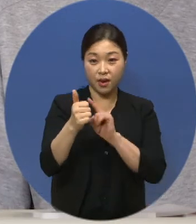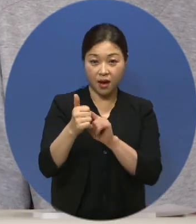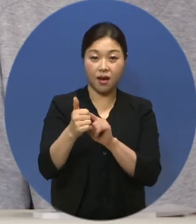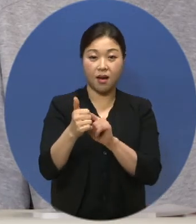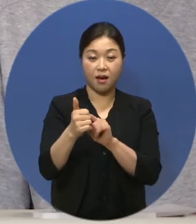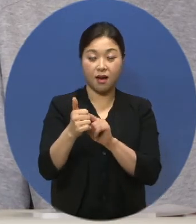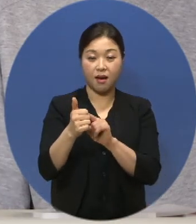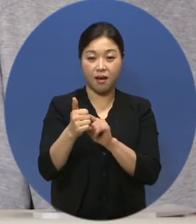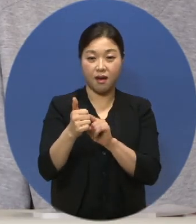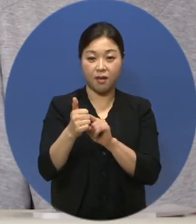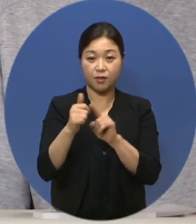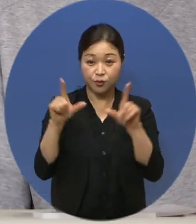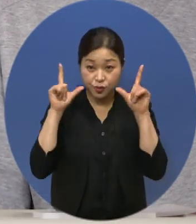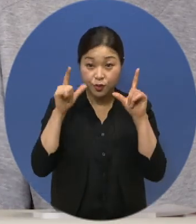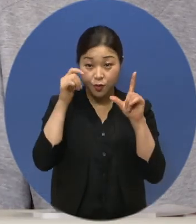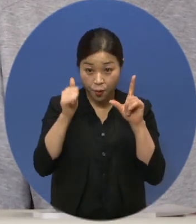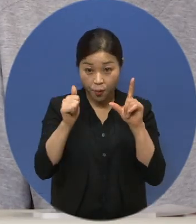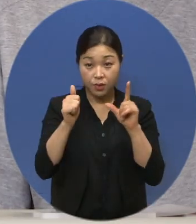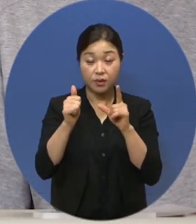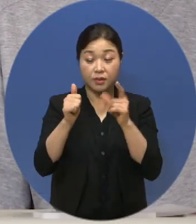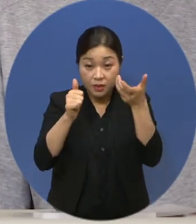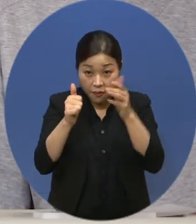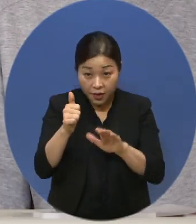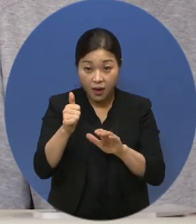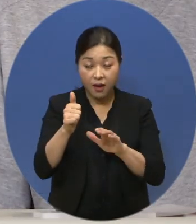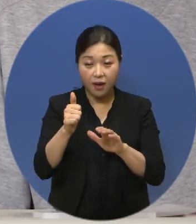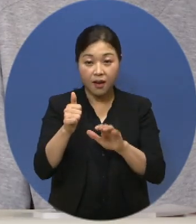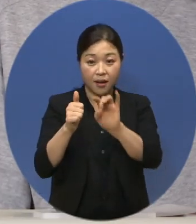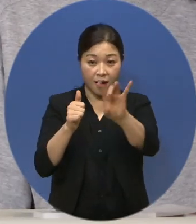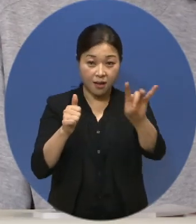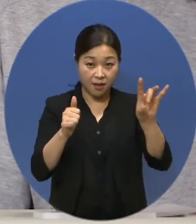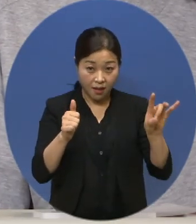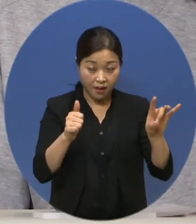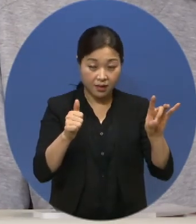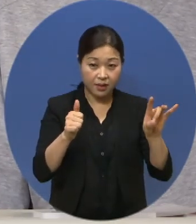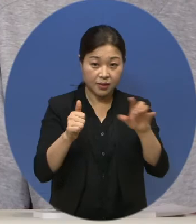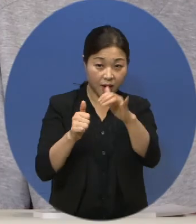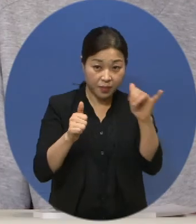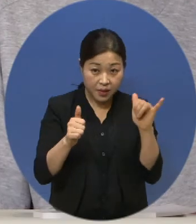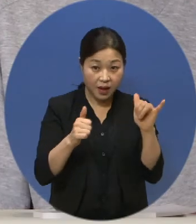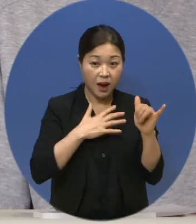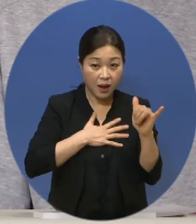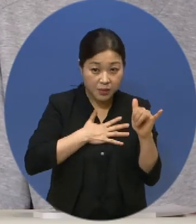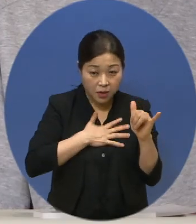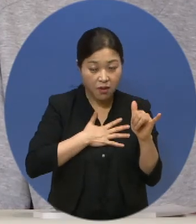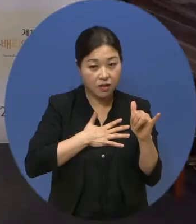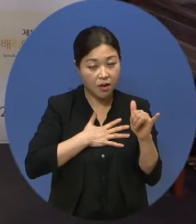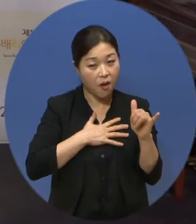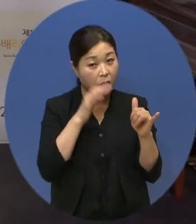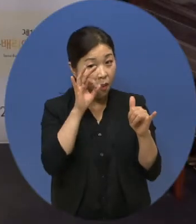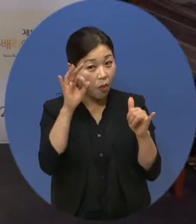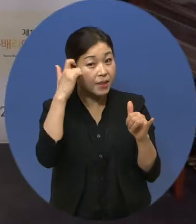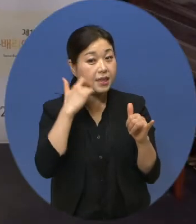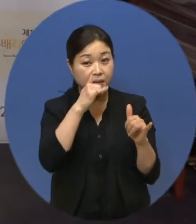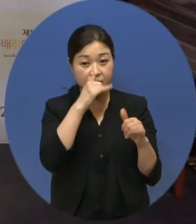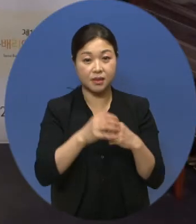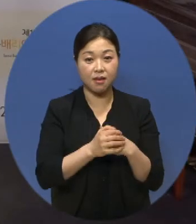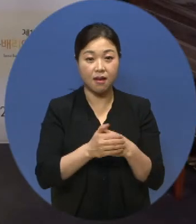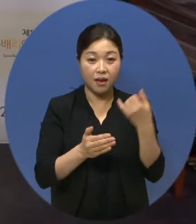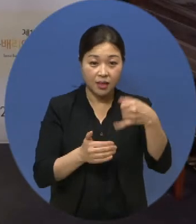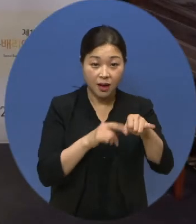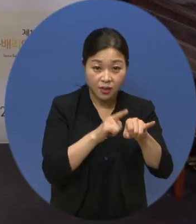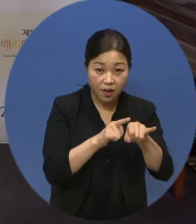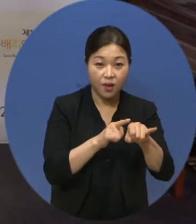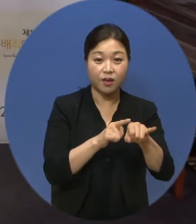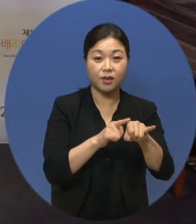그 외 각각의 인물들의 어떤 감정들이 다 보이는 영화였었던 것 같아요. 그렇죠. 딸은 딸 나름대로 아빠